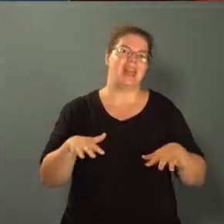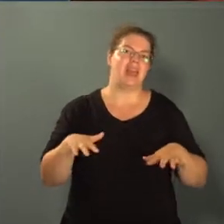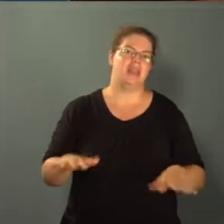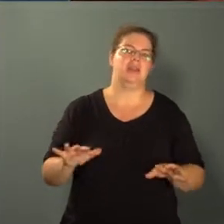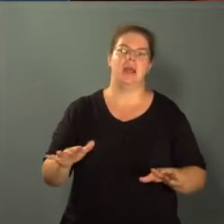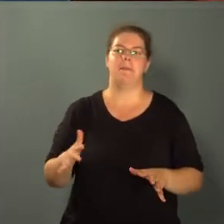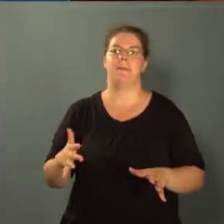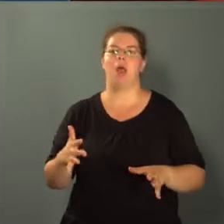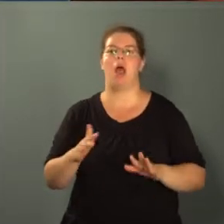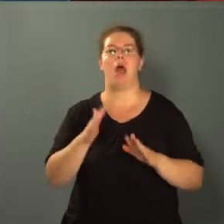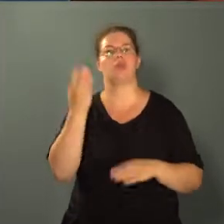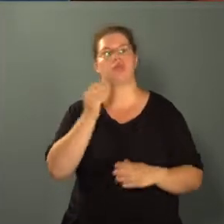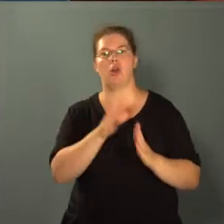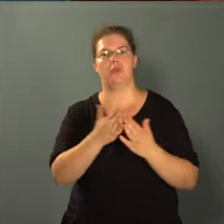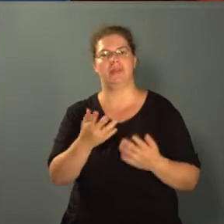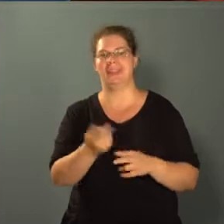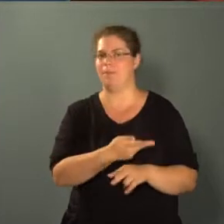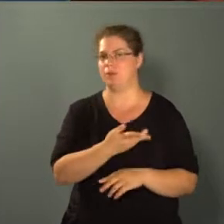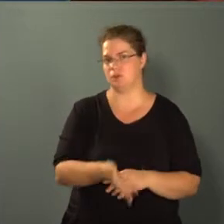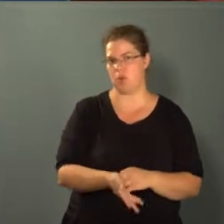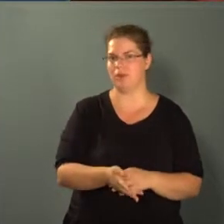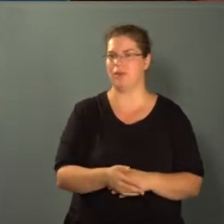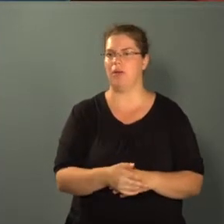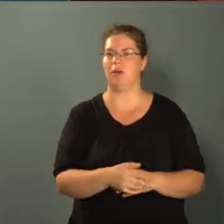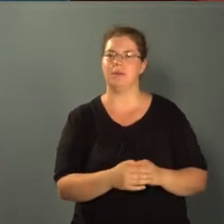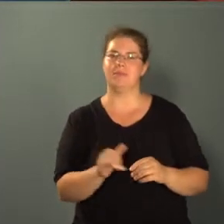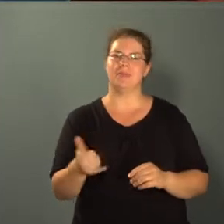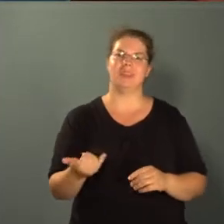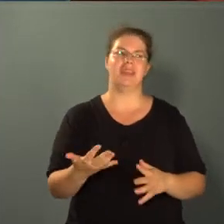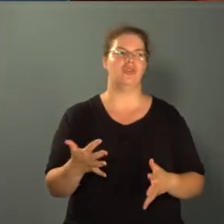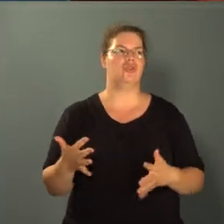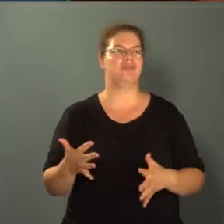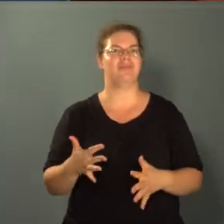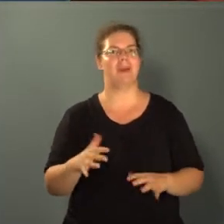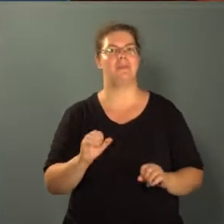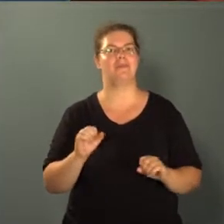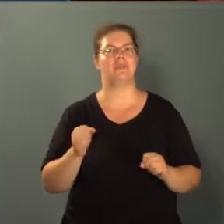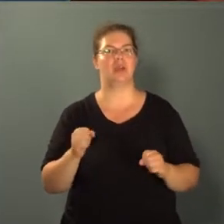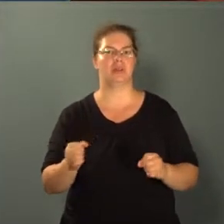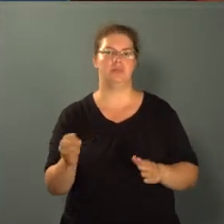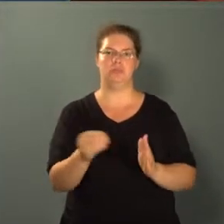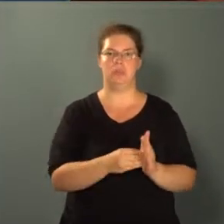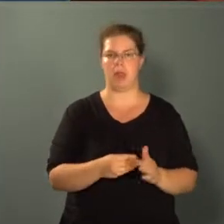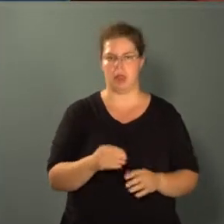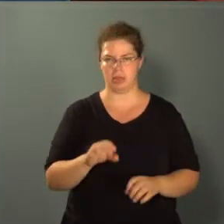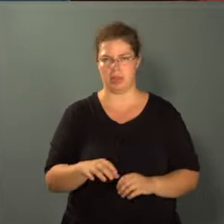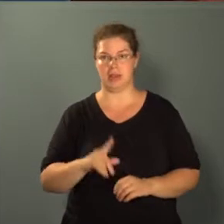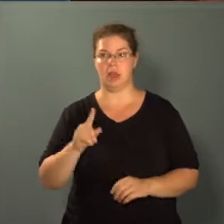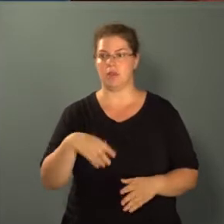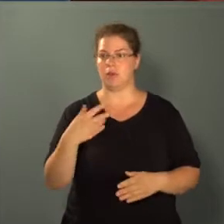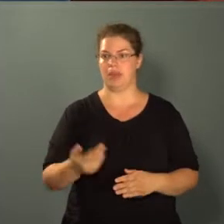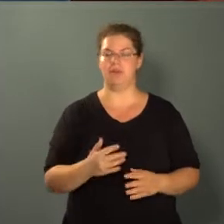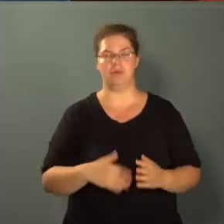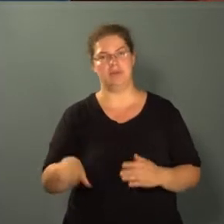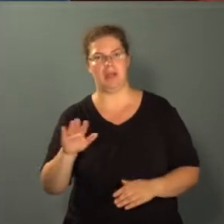Általában tankönyveket nem szoktuk, és nem, vagy nem szoktak, és nagyon nem praktikus beletenni. De azon